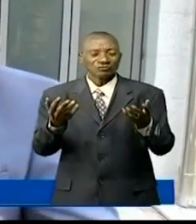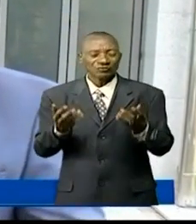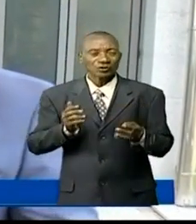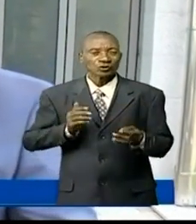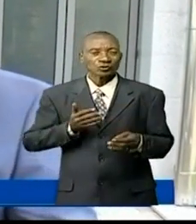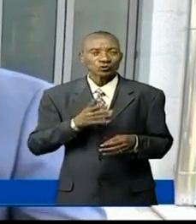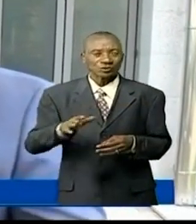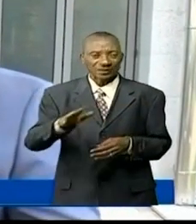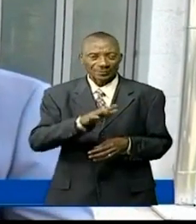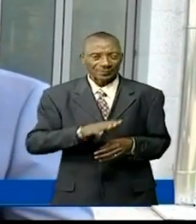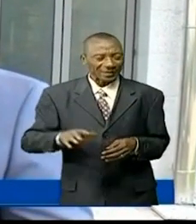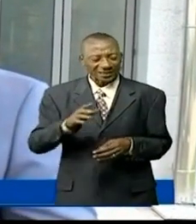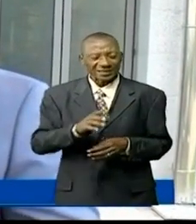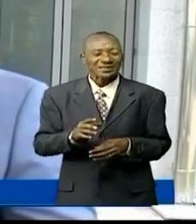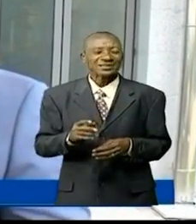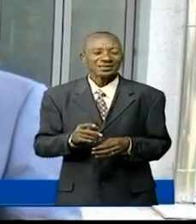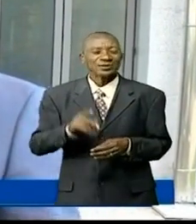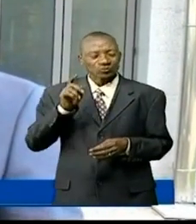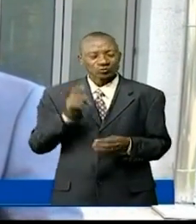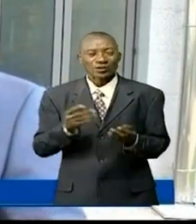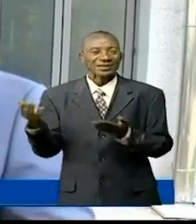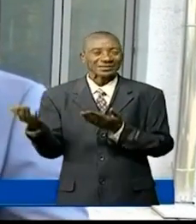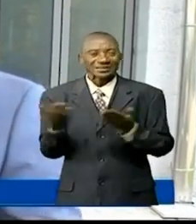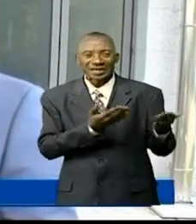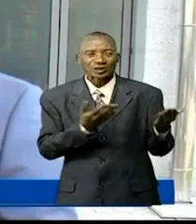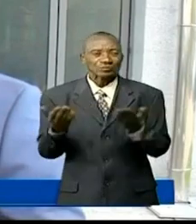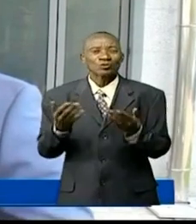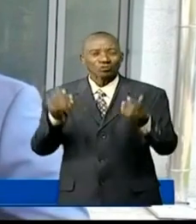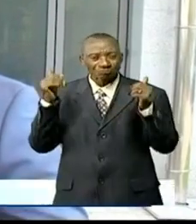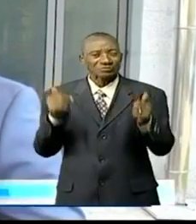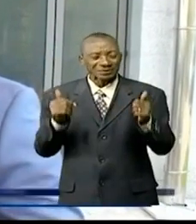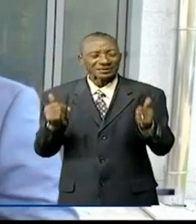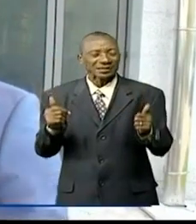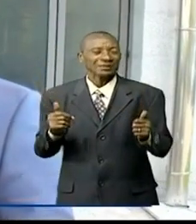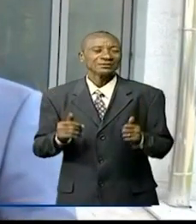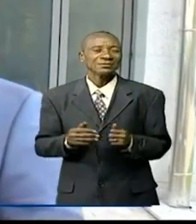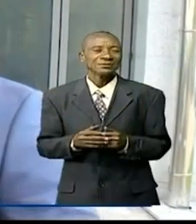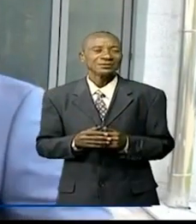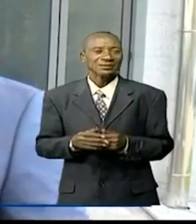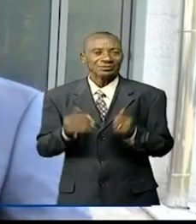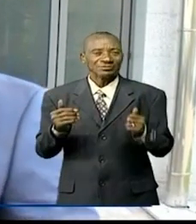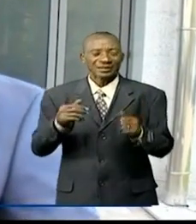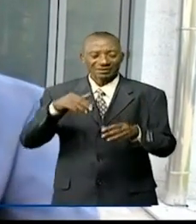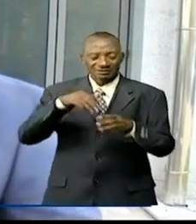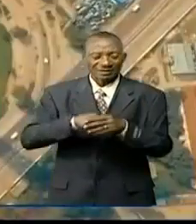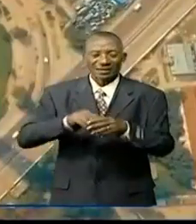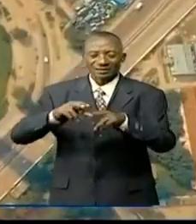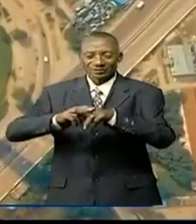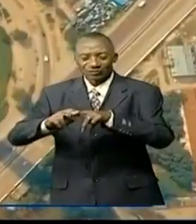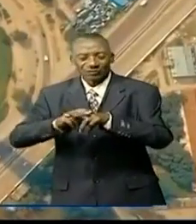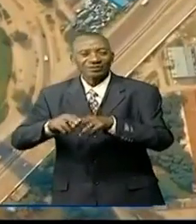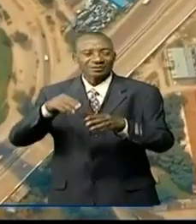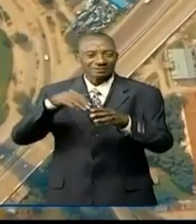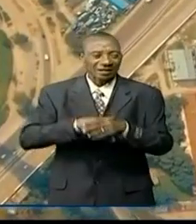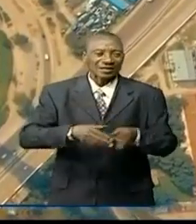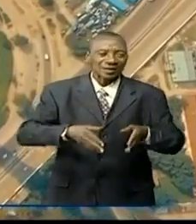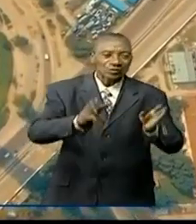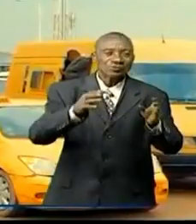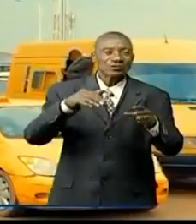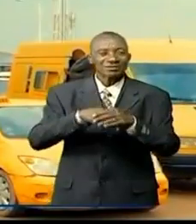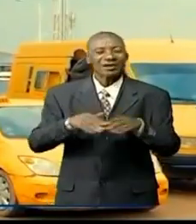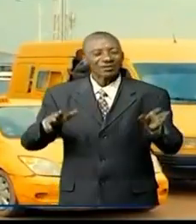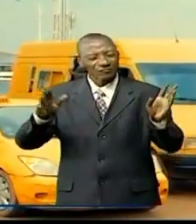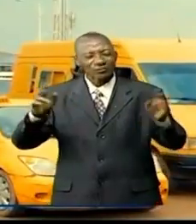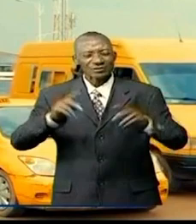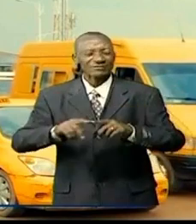d'un transport par train urbain, d'un transport sur voie ferrée, digne de son nom. Faire de Kinshasa une ville où